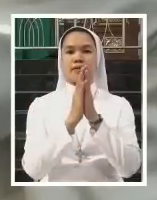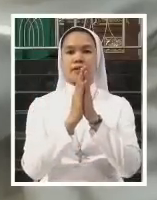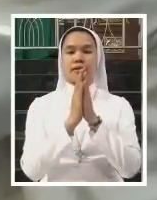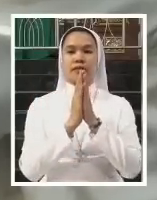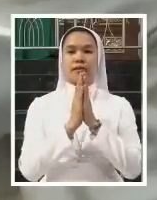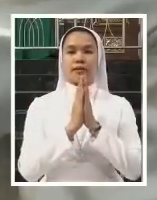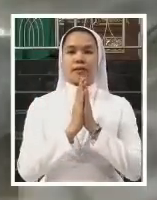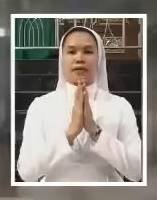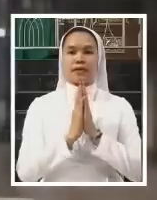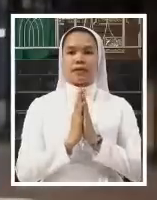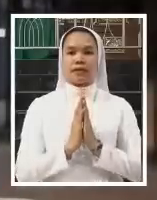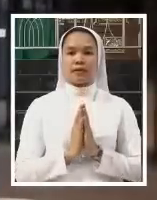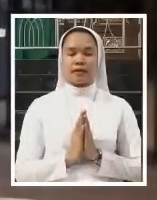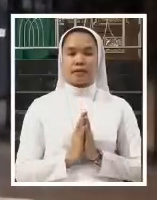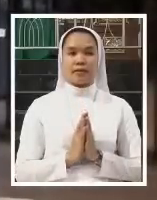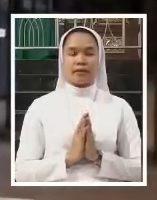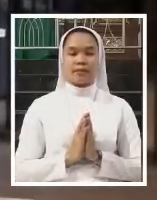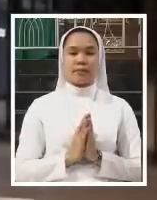panahon.